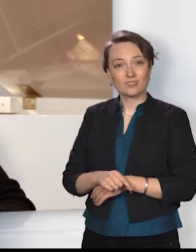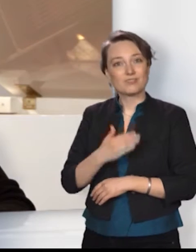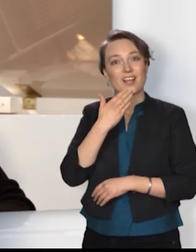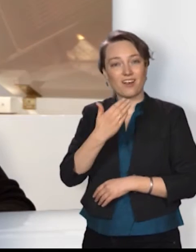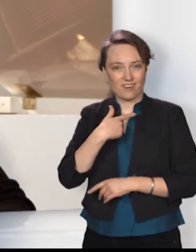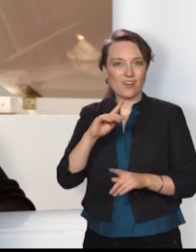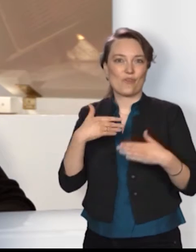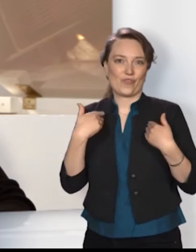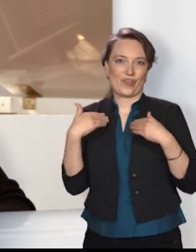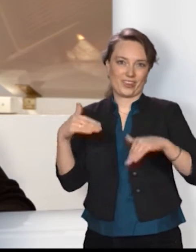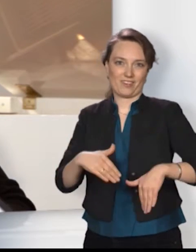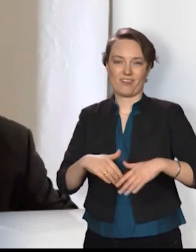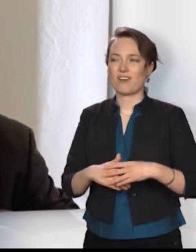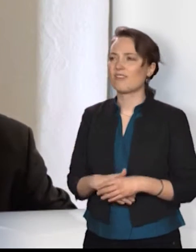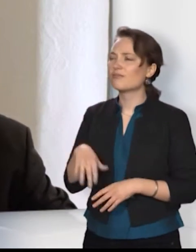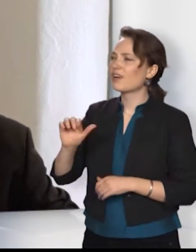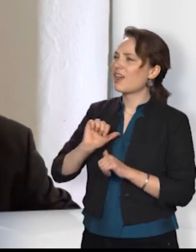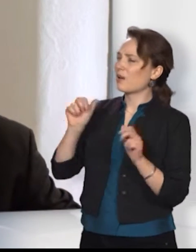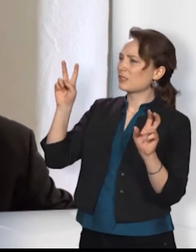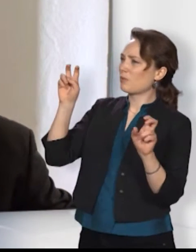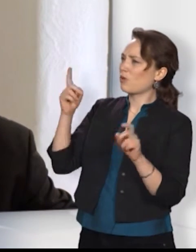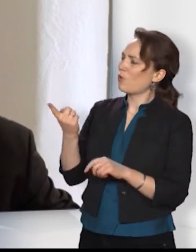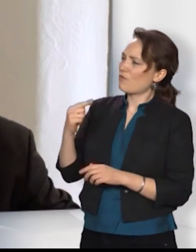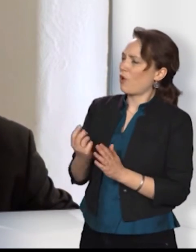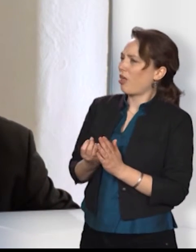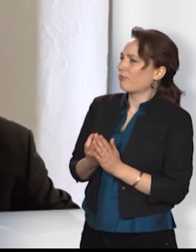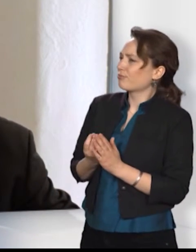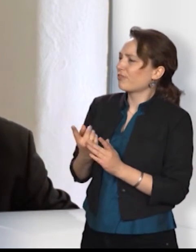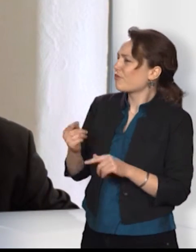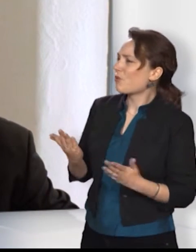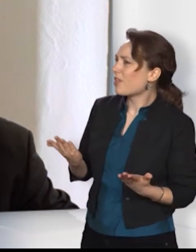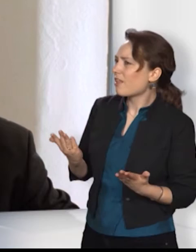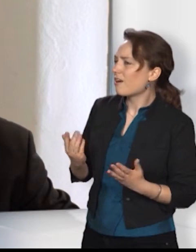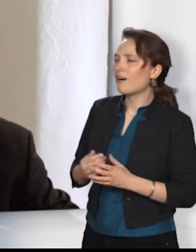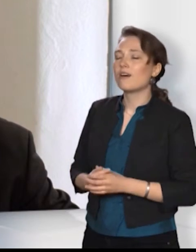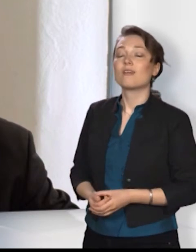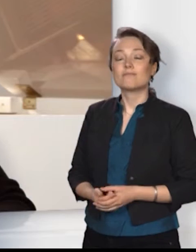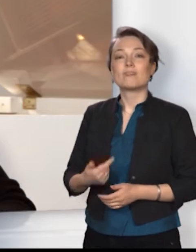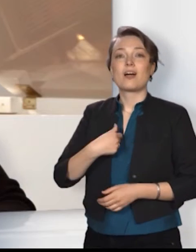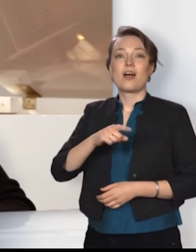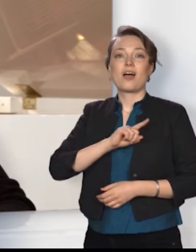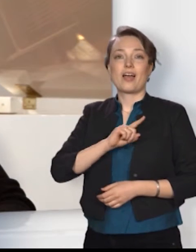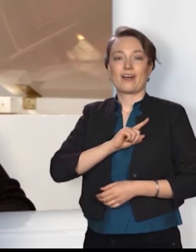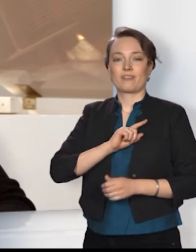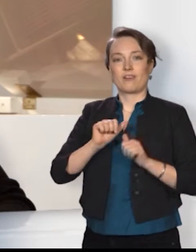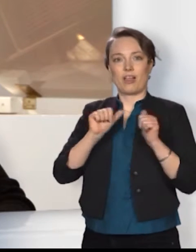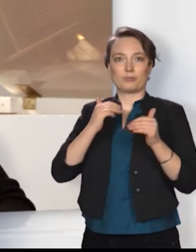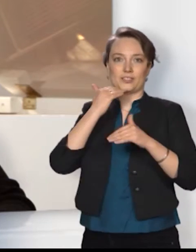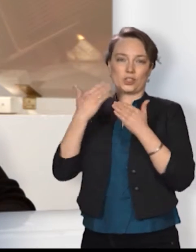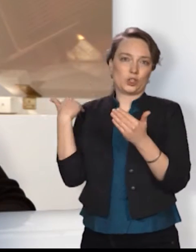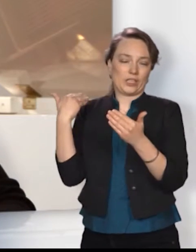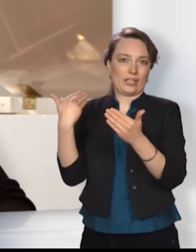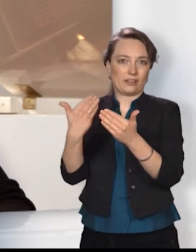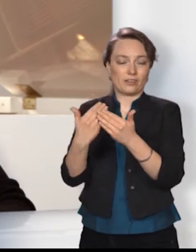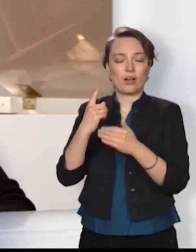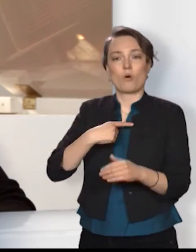Veit. Dankeschön, ich freue mich auch. Woraus speist sich dieses Lebensmotto, das Sie haben? Aus meiner